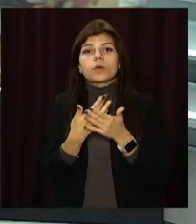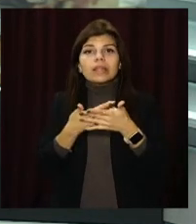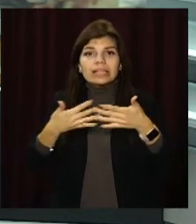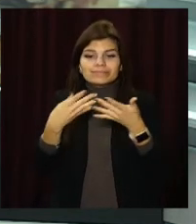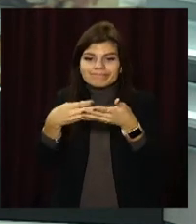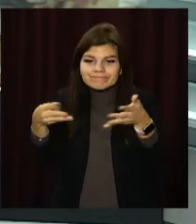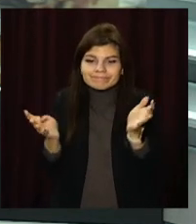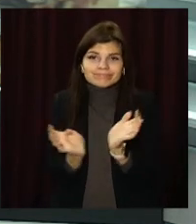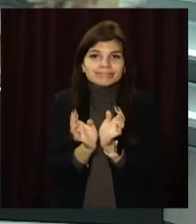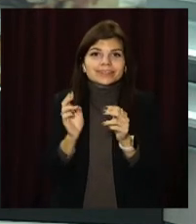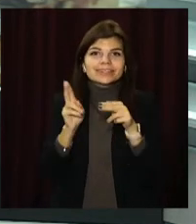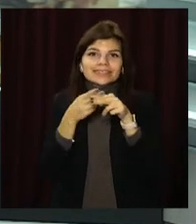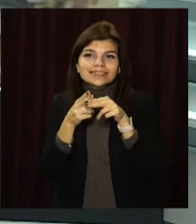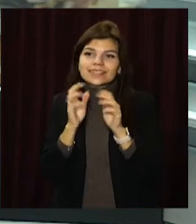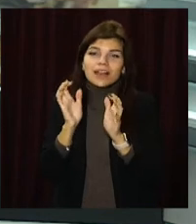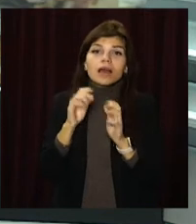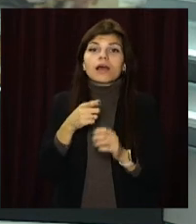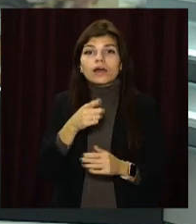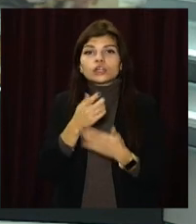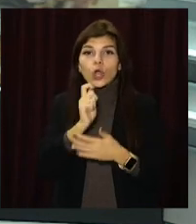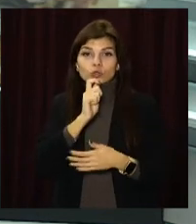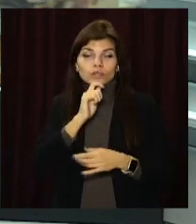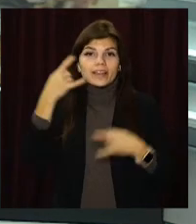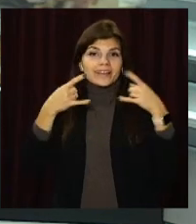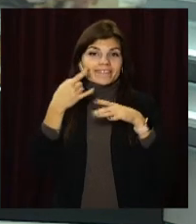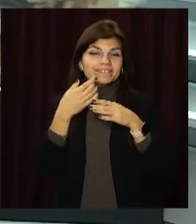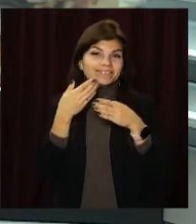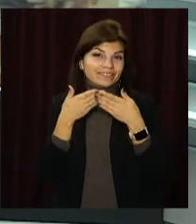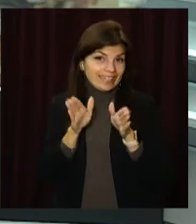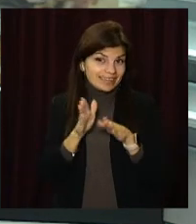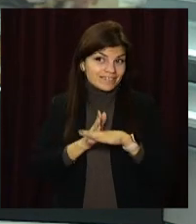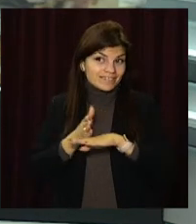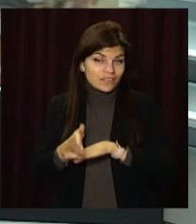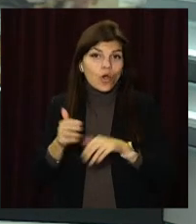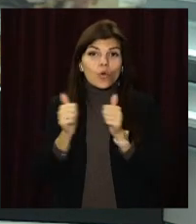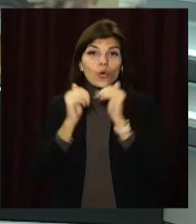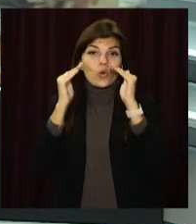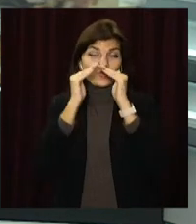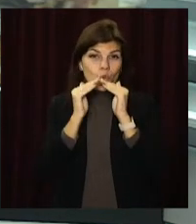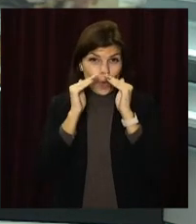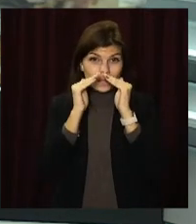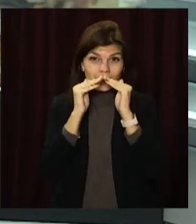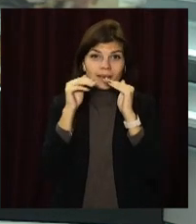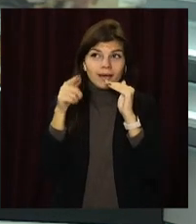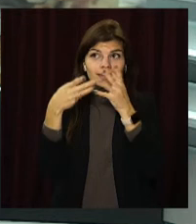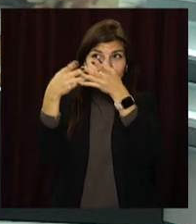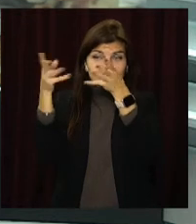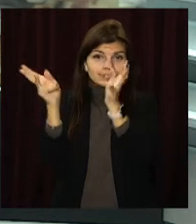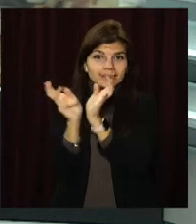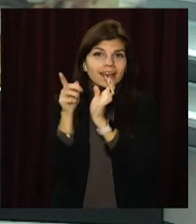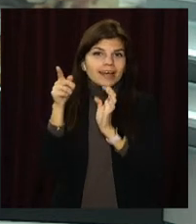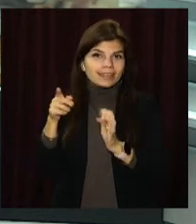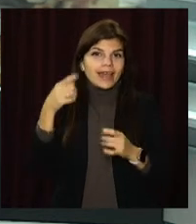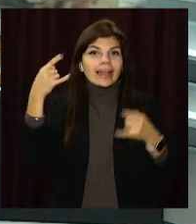лелечих гнізд. До цього процесу долучилися й журналісти відкритого. Коло домівки однієї з лелечих сімей тепер майорітиме